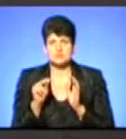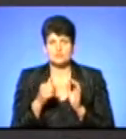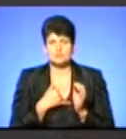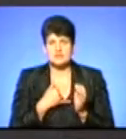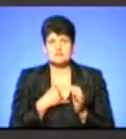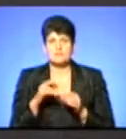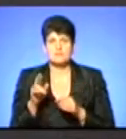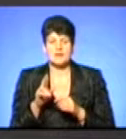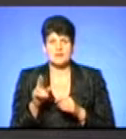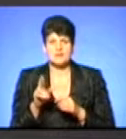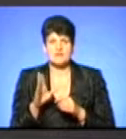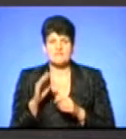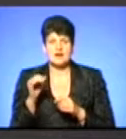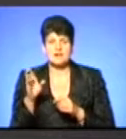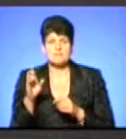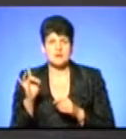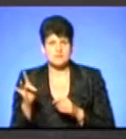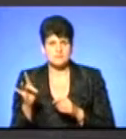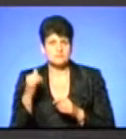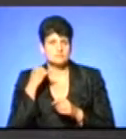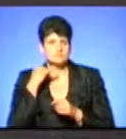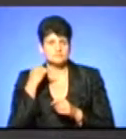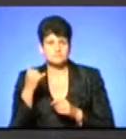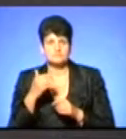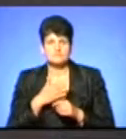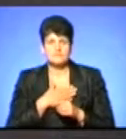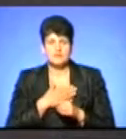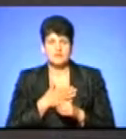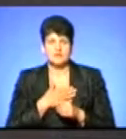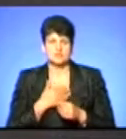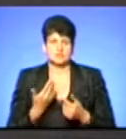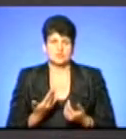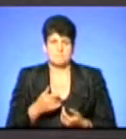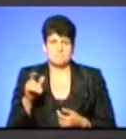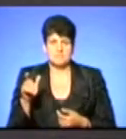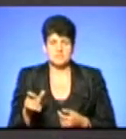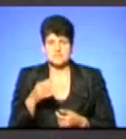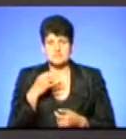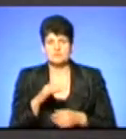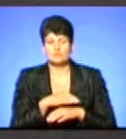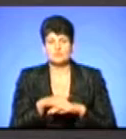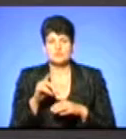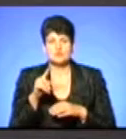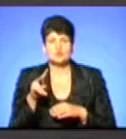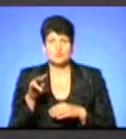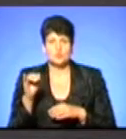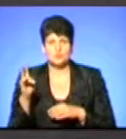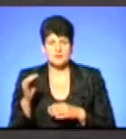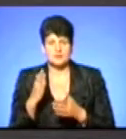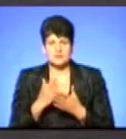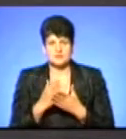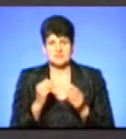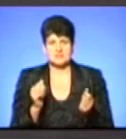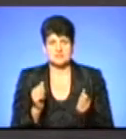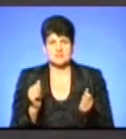відносно Viber зателефонував мешканець міста і повідомив, що по проспекту Злук відбувається спалення сухих рослинних